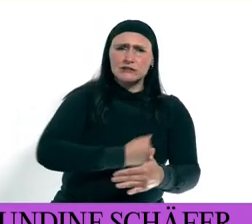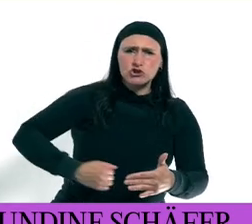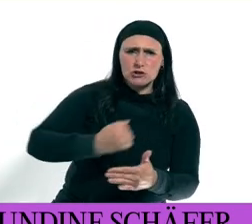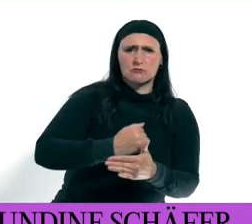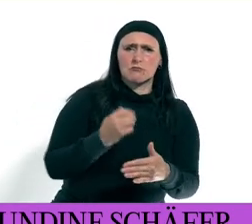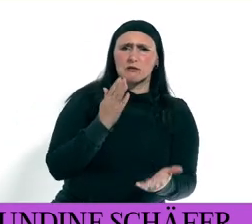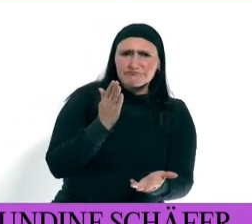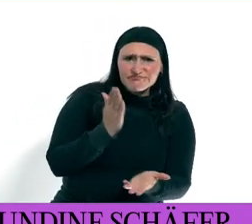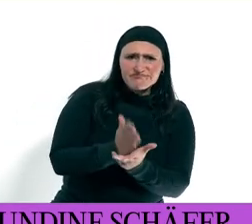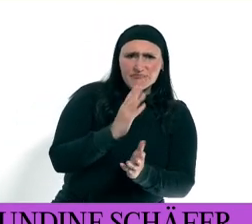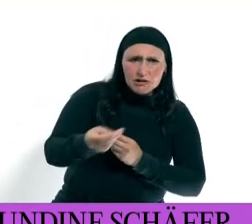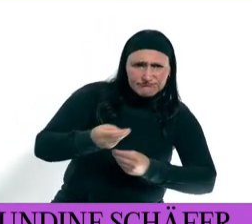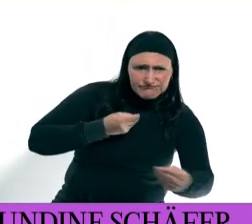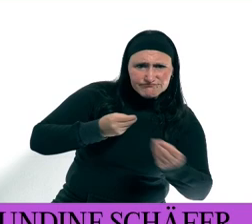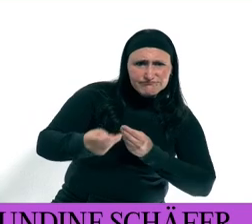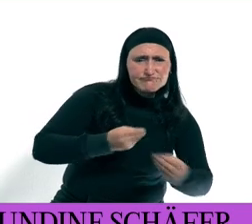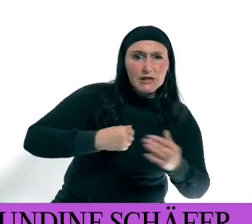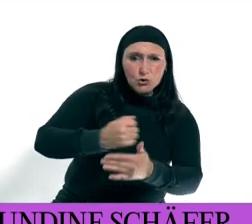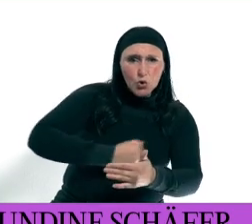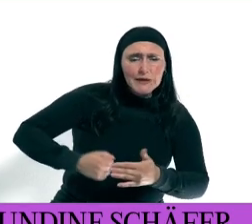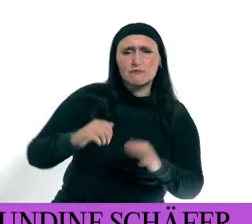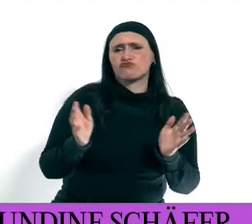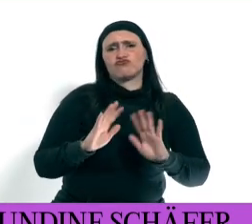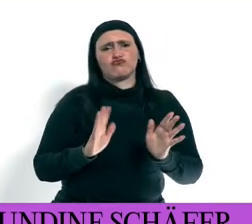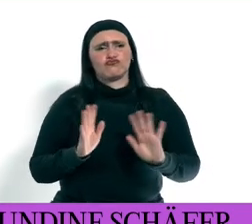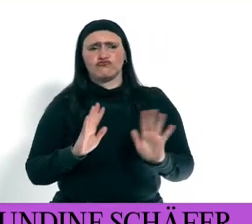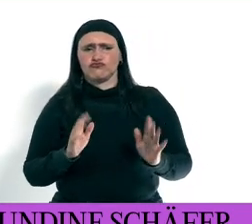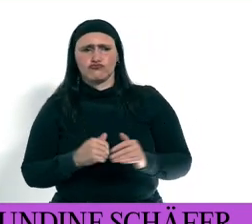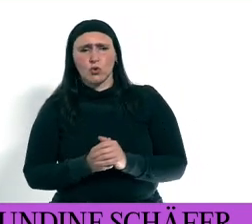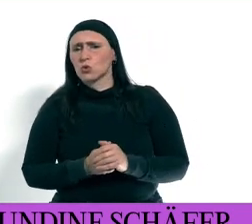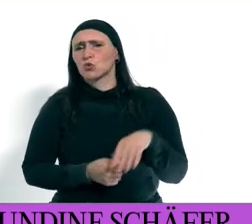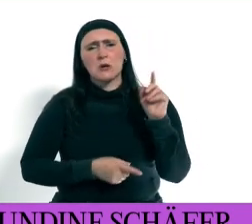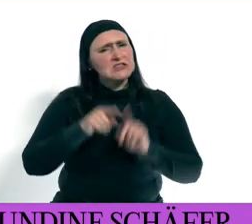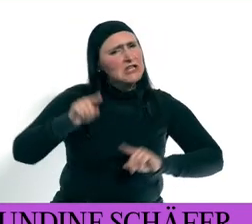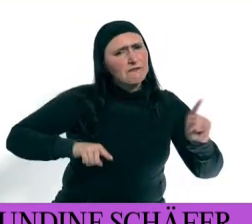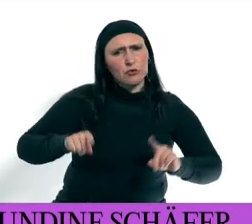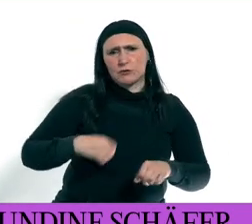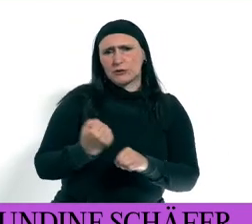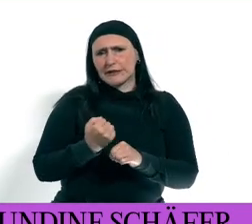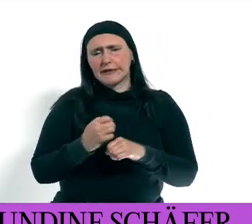Also wir kochen gemeinsam, laden Menschen ein,